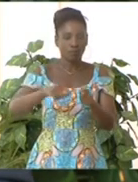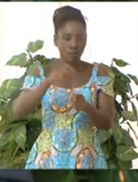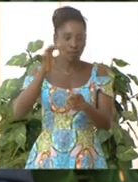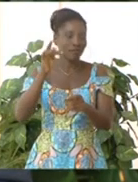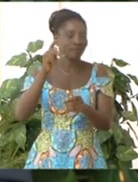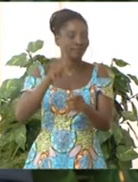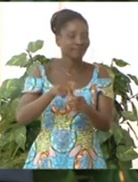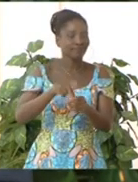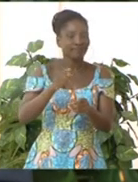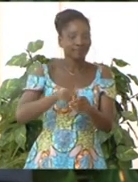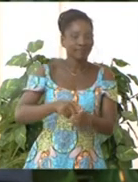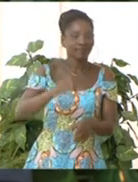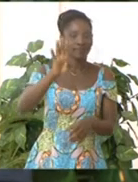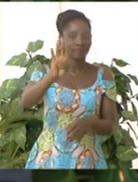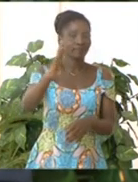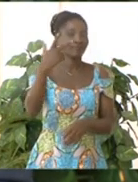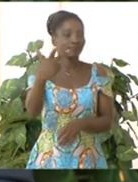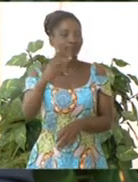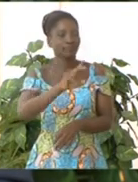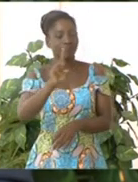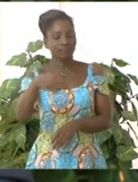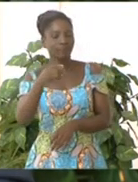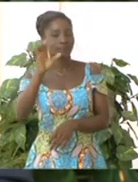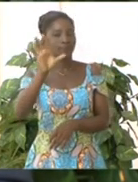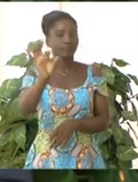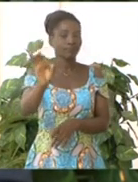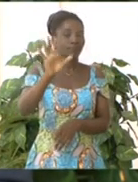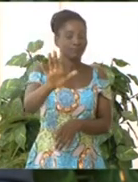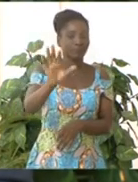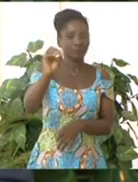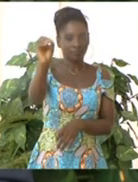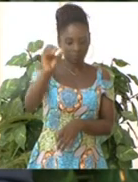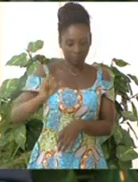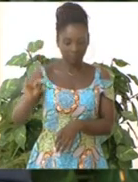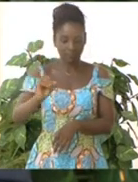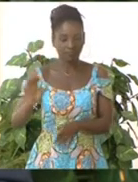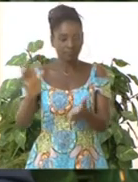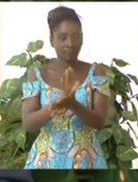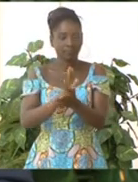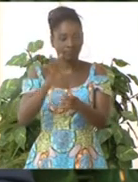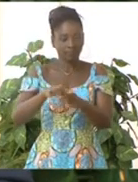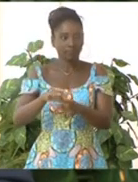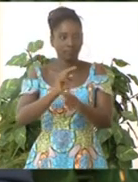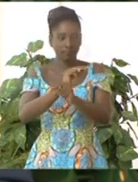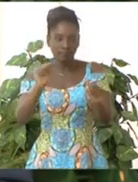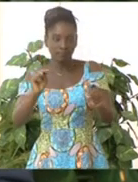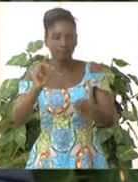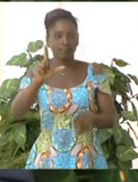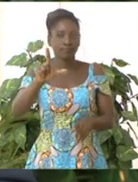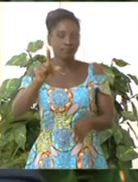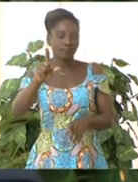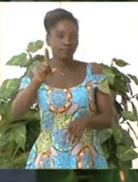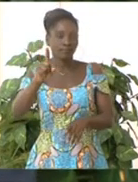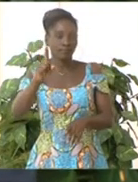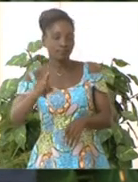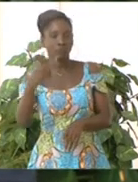43,95 pour sa bulle et un nul 21 soit 2,64 pour